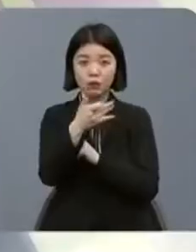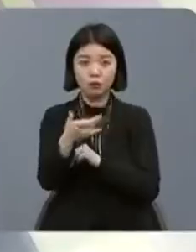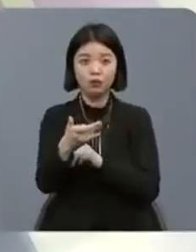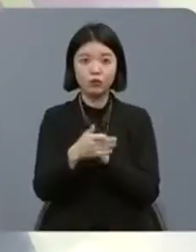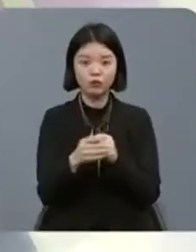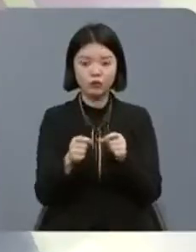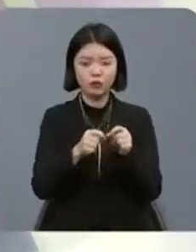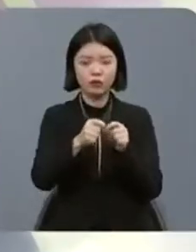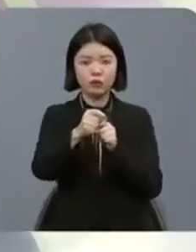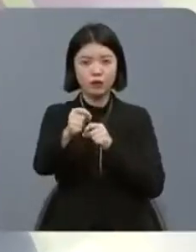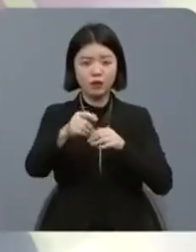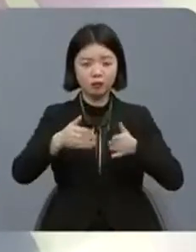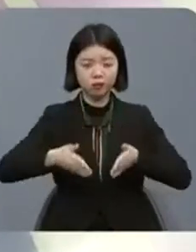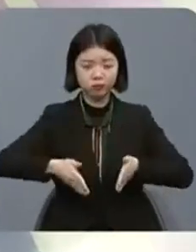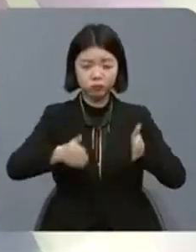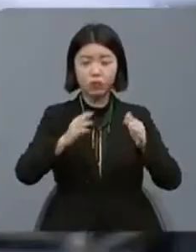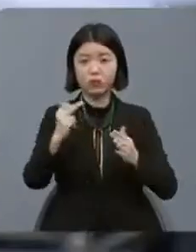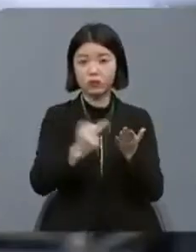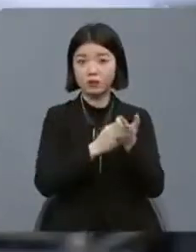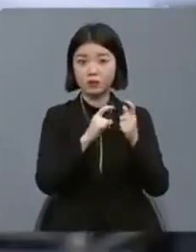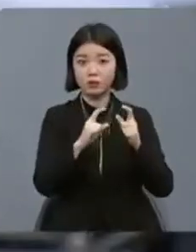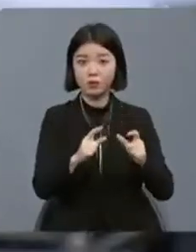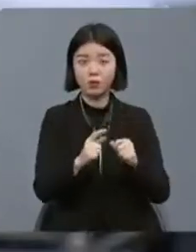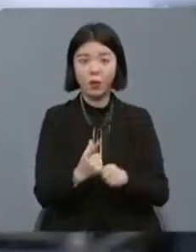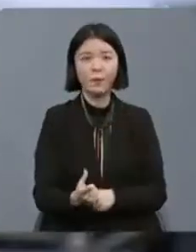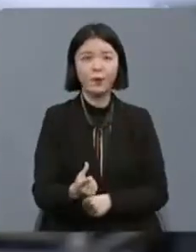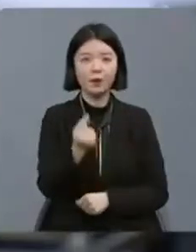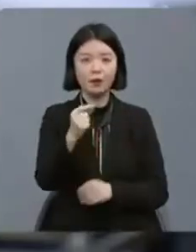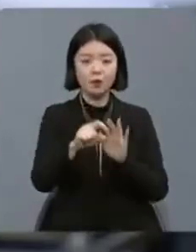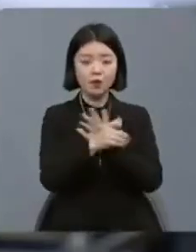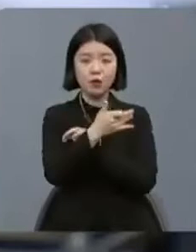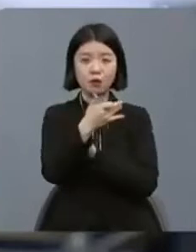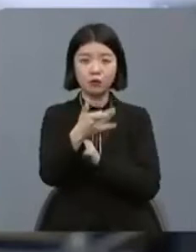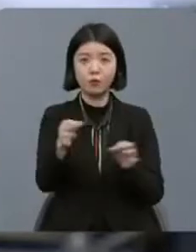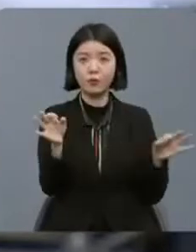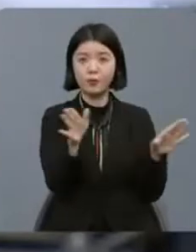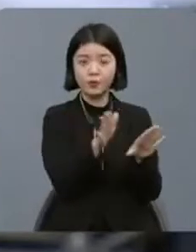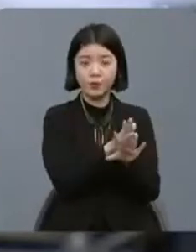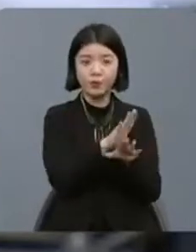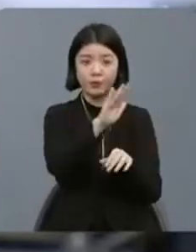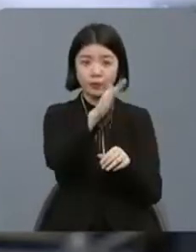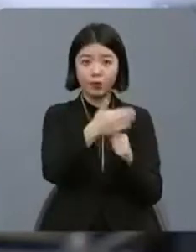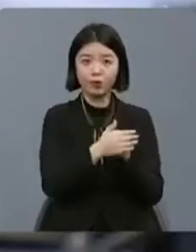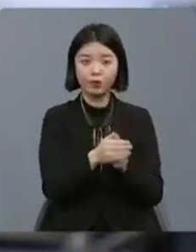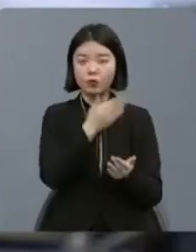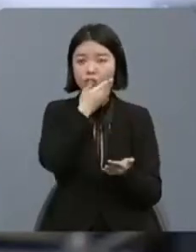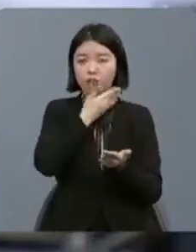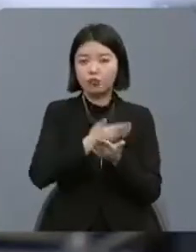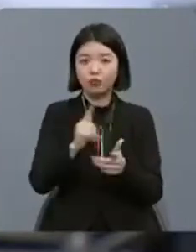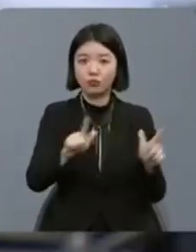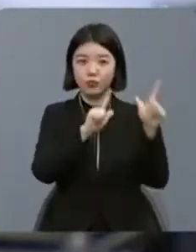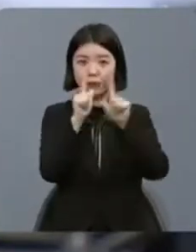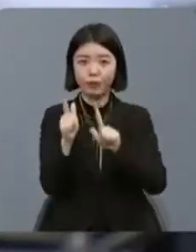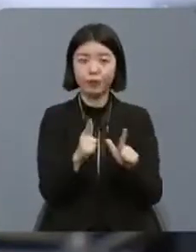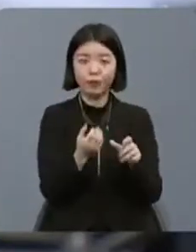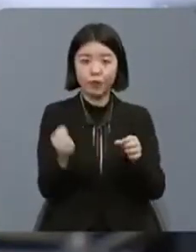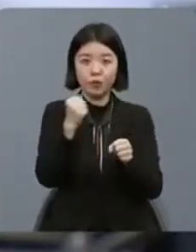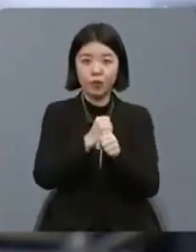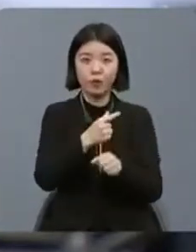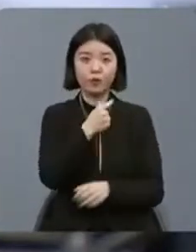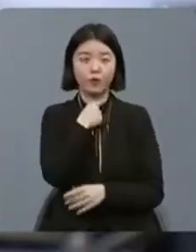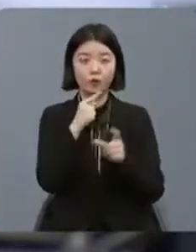코로나19라는 긴 터널을 지나고 있는 제주. 하루빨리 코로나19가 종식돼 소중한 일상을 되찾기를